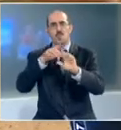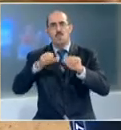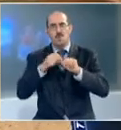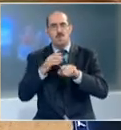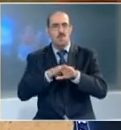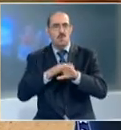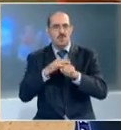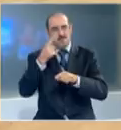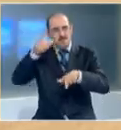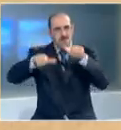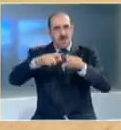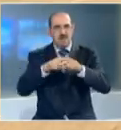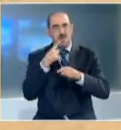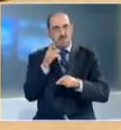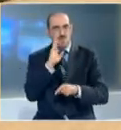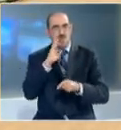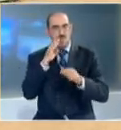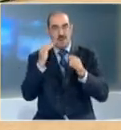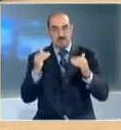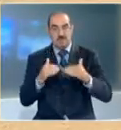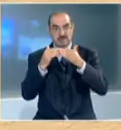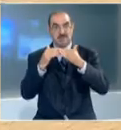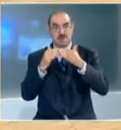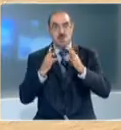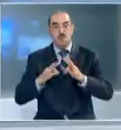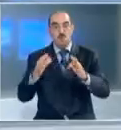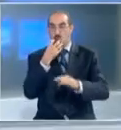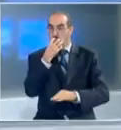إرهاق الممتحنين بسبب ارتفاع درجات الحرارة.